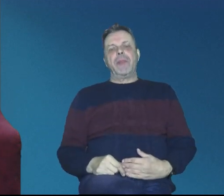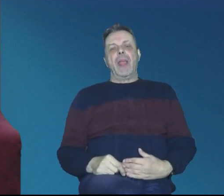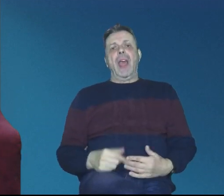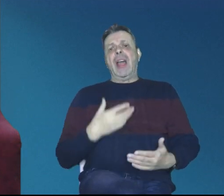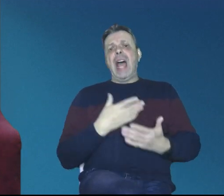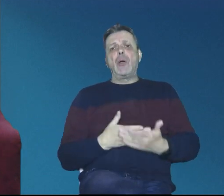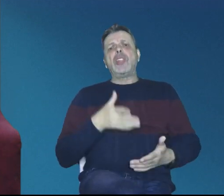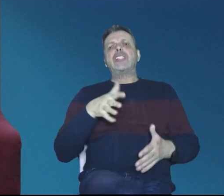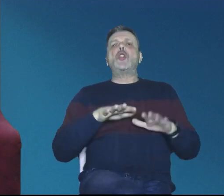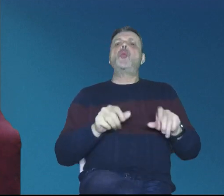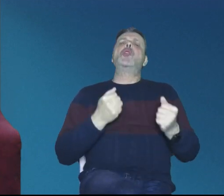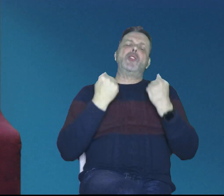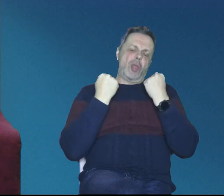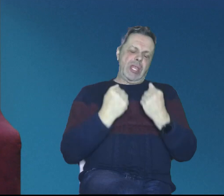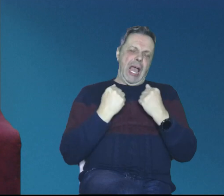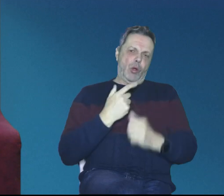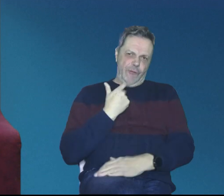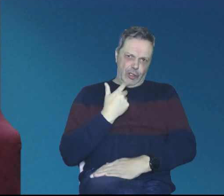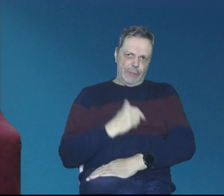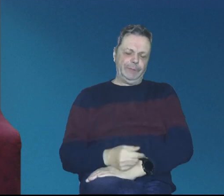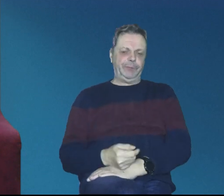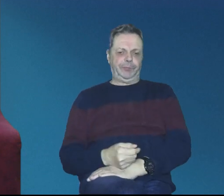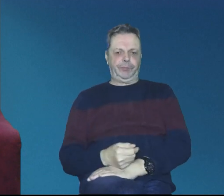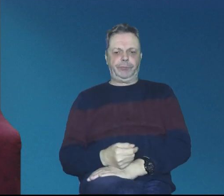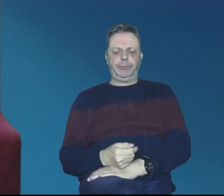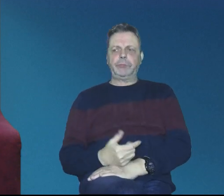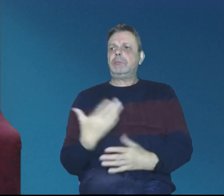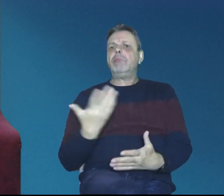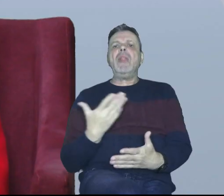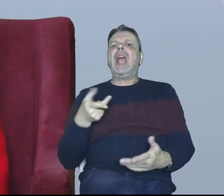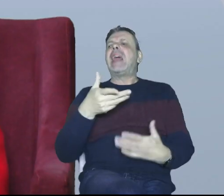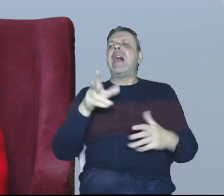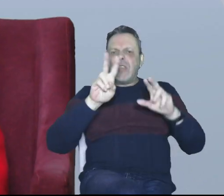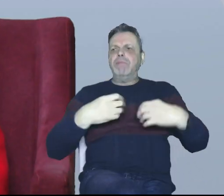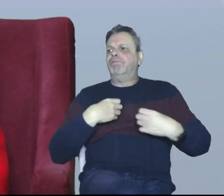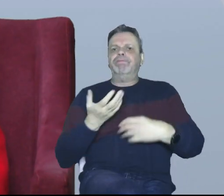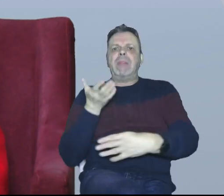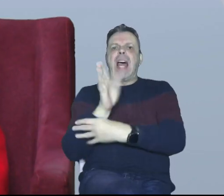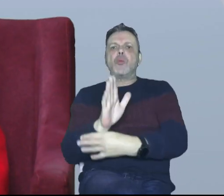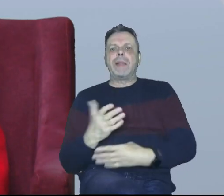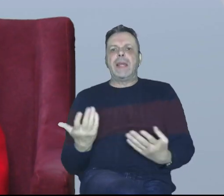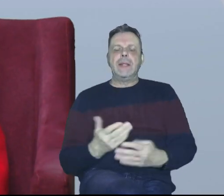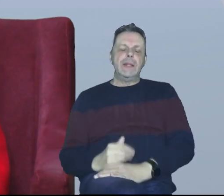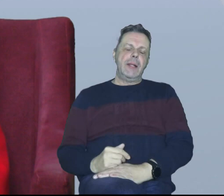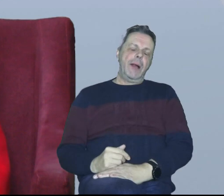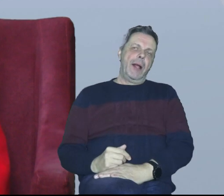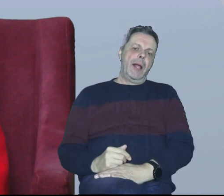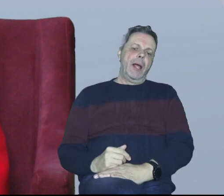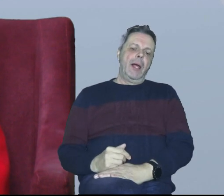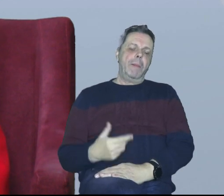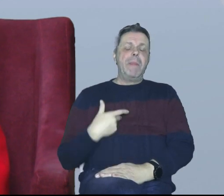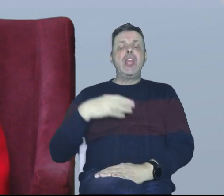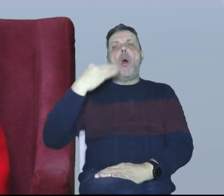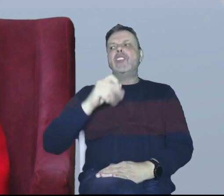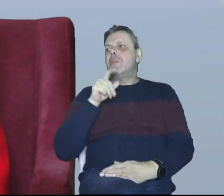i Kolumbinotice. Tako da se to ljudima isto strašno, strašno sviđa. Kada sve nastupate? Pa u